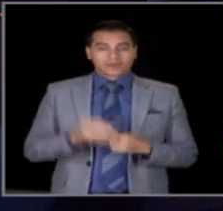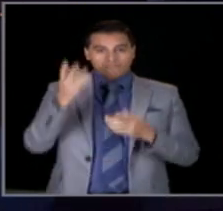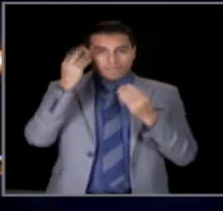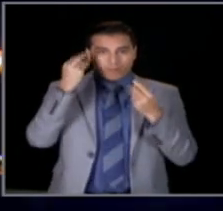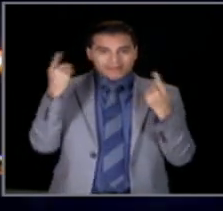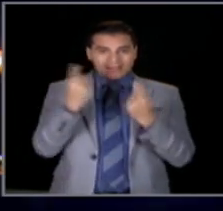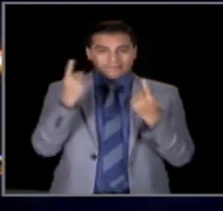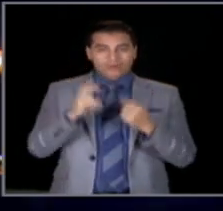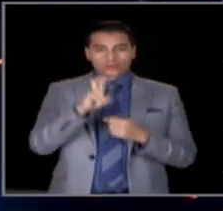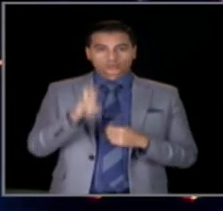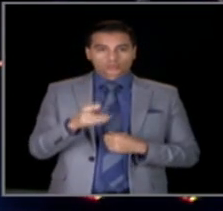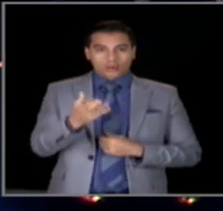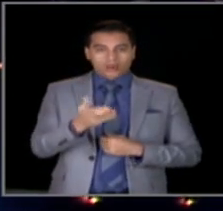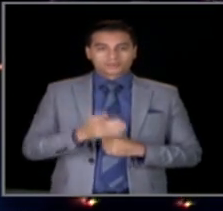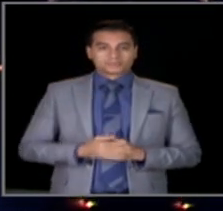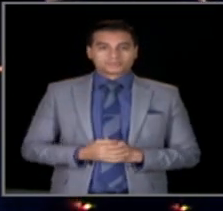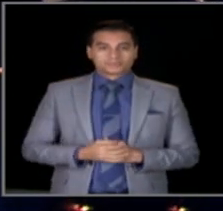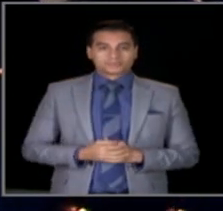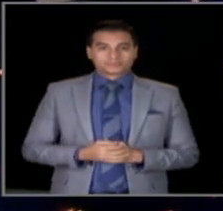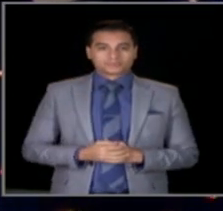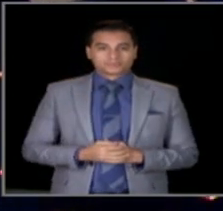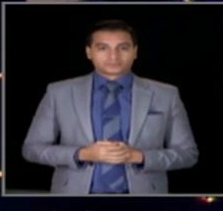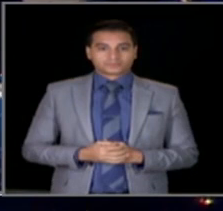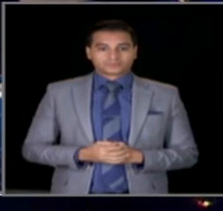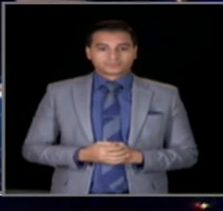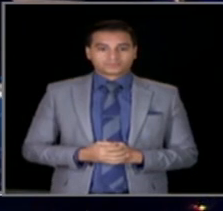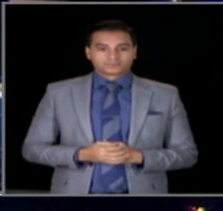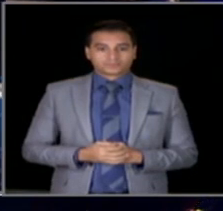معلومات عامة، والسؤال هو: